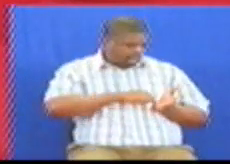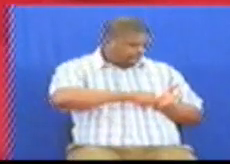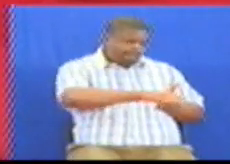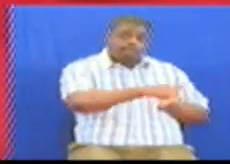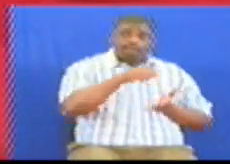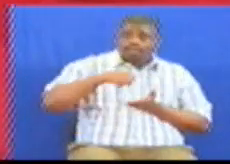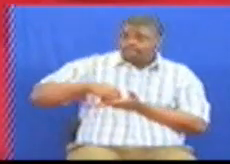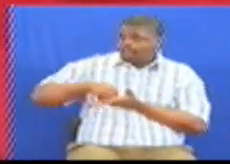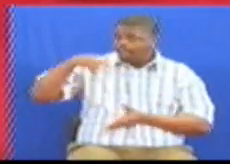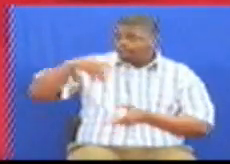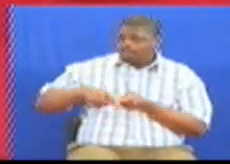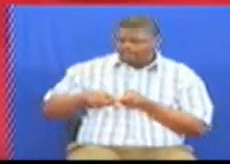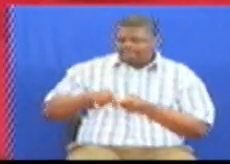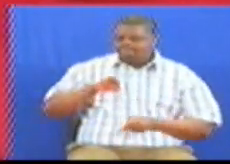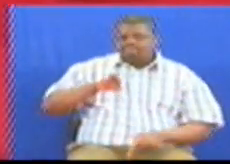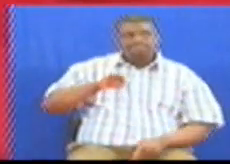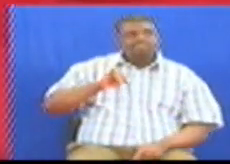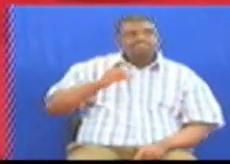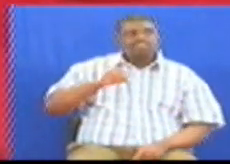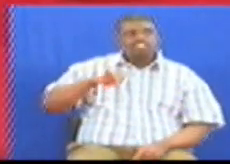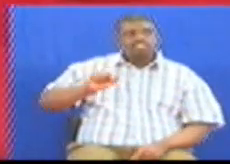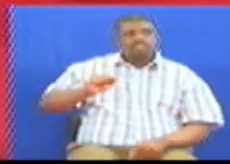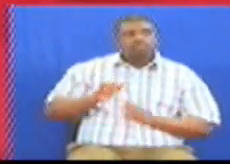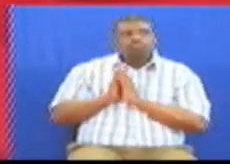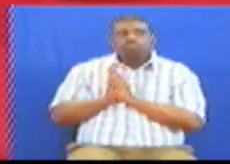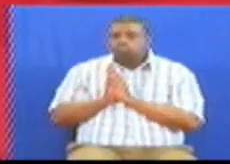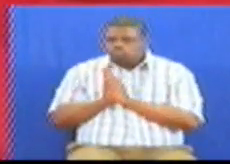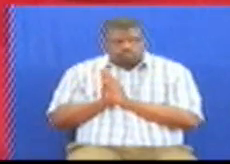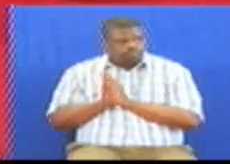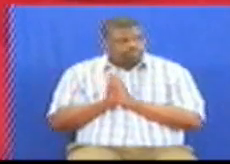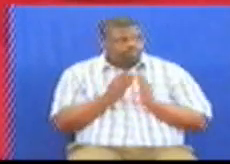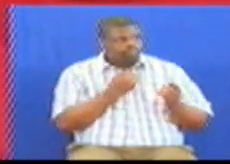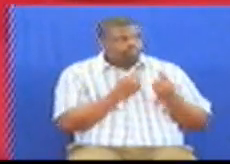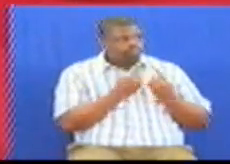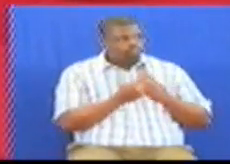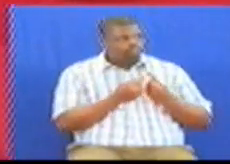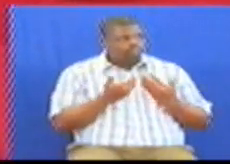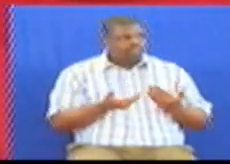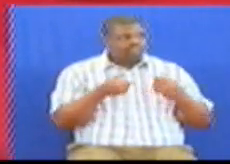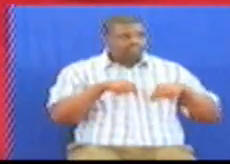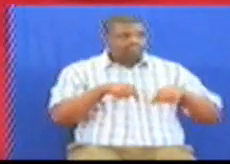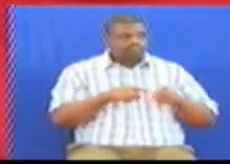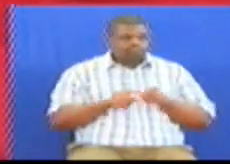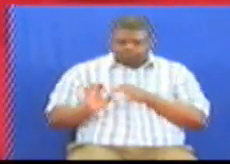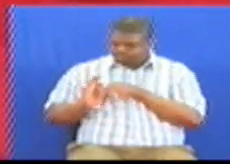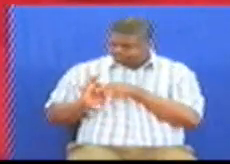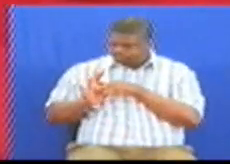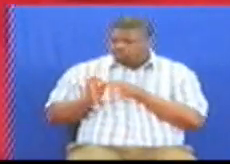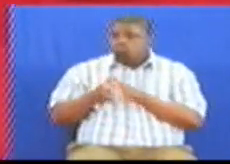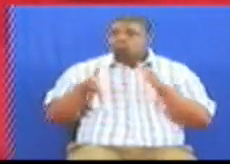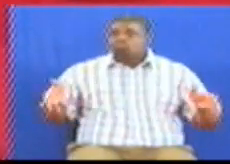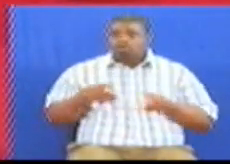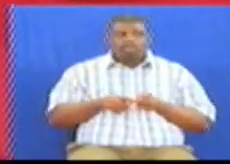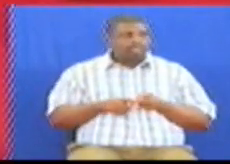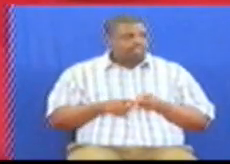gharama za fidia kwa wananchi wetu. Tunashukuru sana. Hivi ninavyozungumza, wizara ya fedha imetoa ushirikiano mkubwa, tunapata mapesa mengi, tushawahi